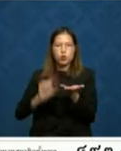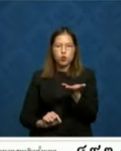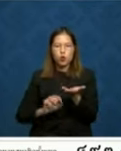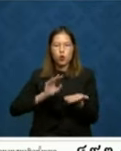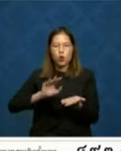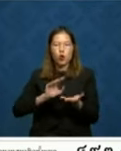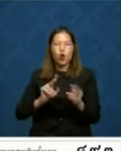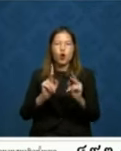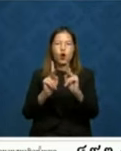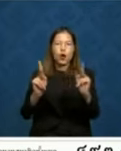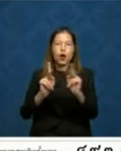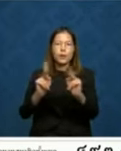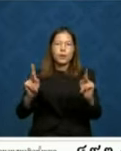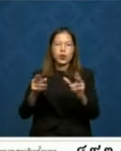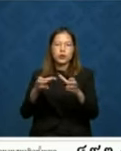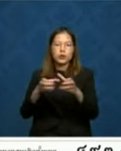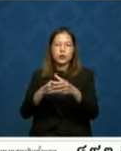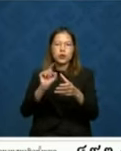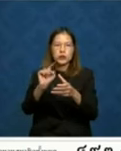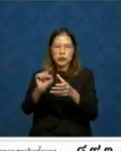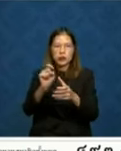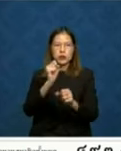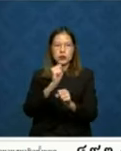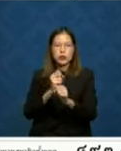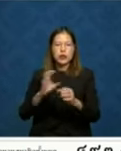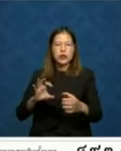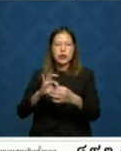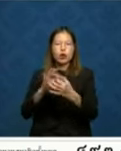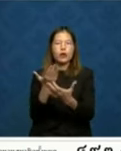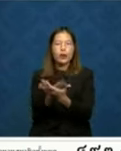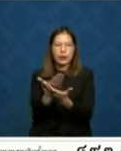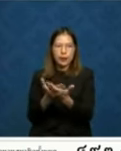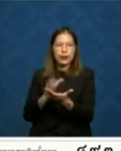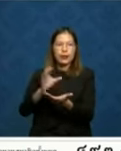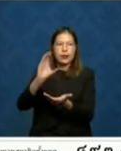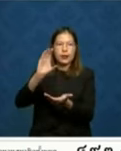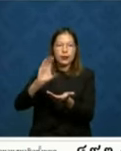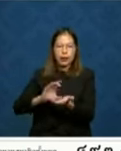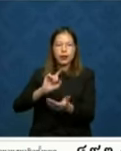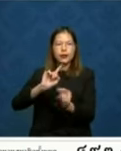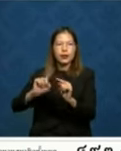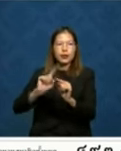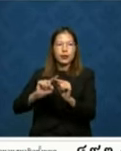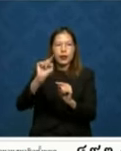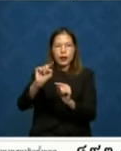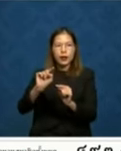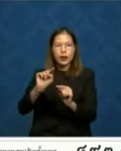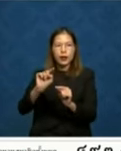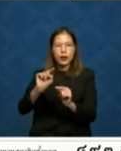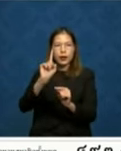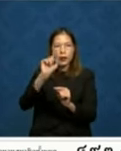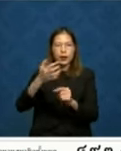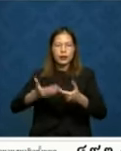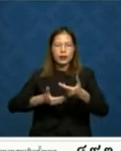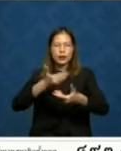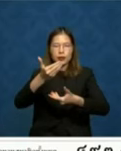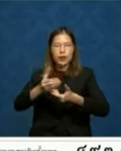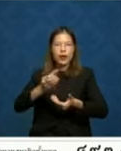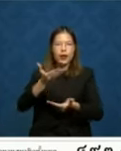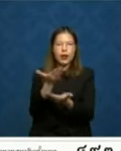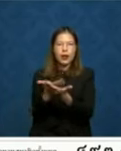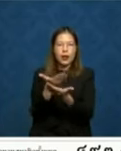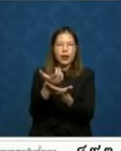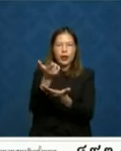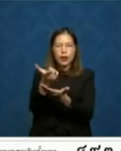คณะอนุในกรรมาธิการการเงินการคลังสถาบันการเงินและตลาดการเงินสภาผู้